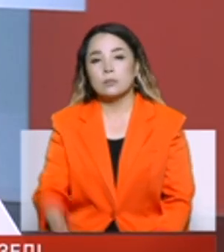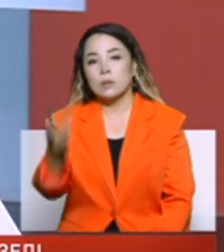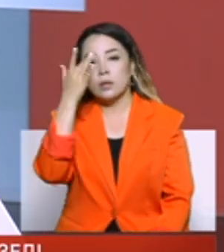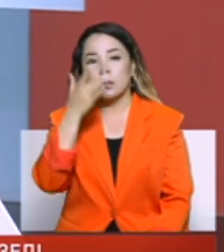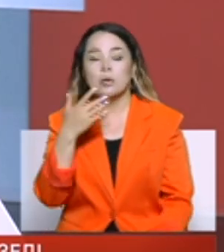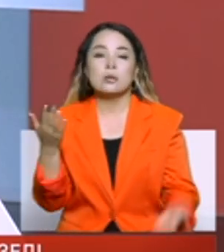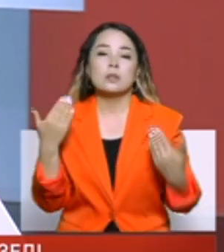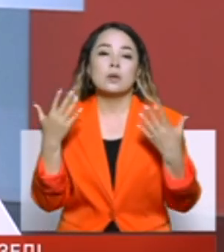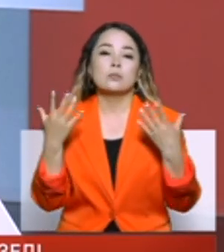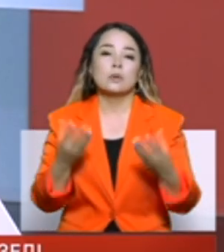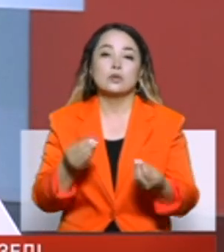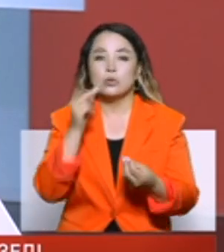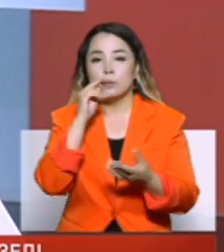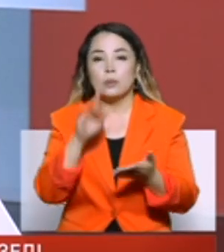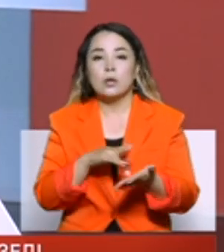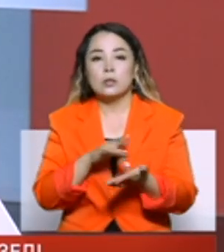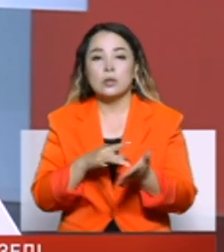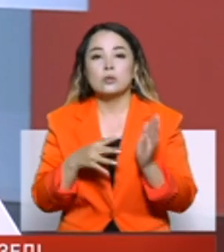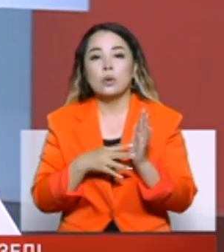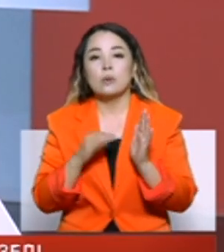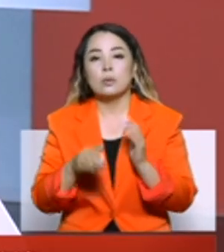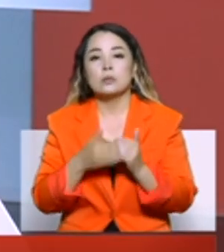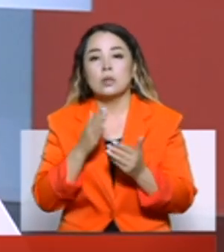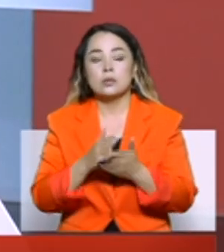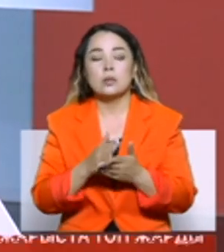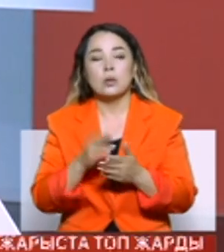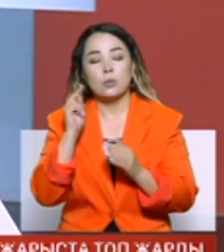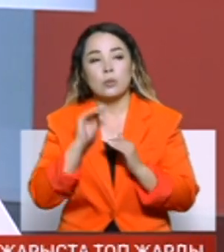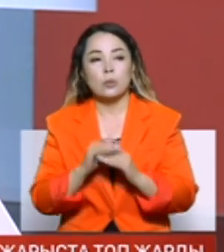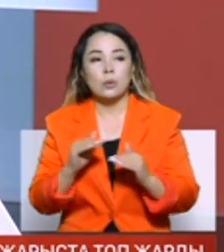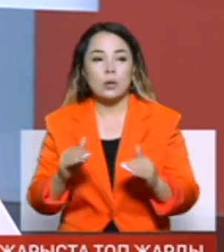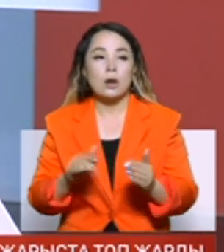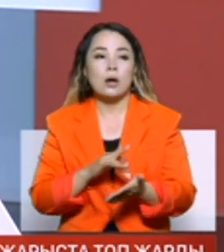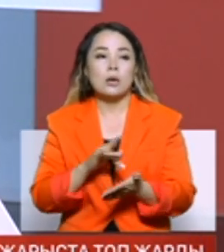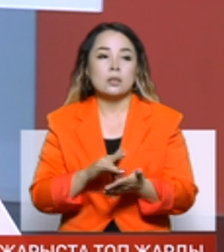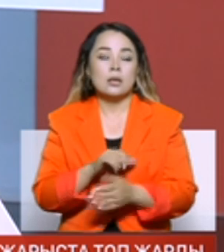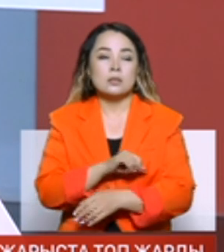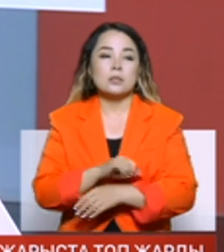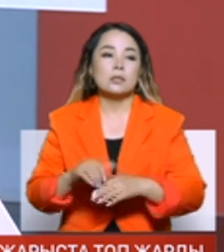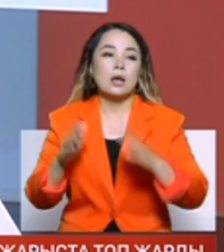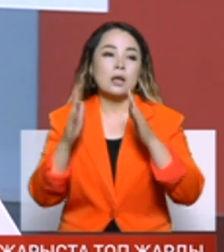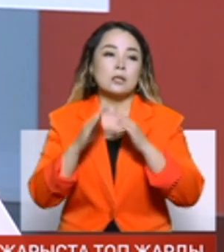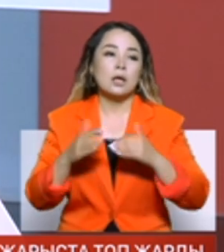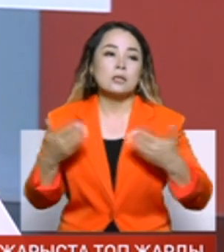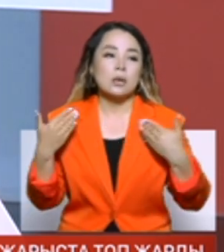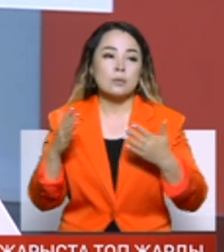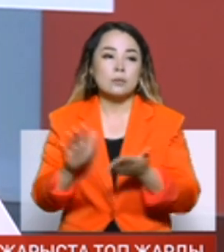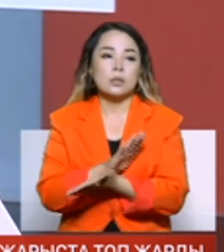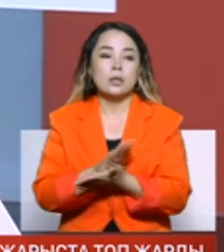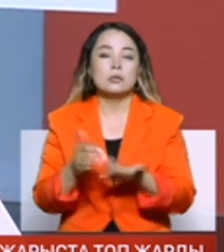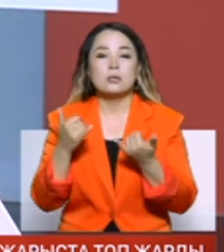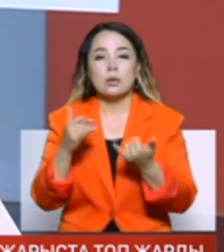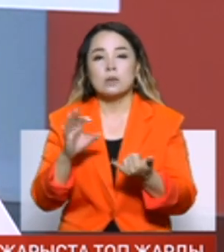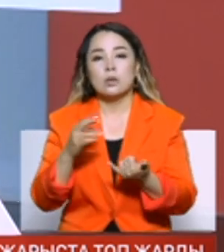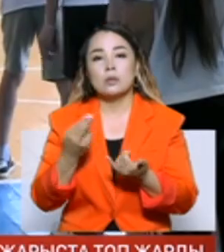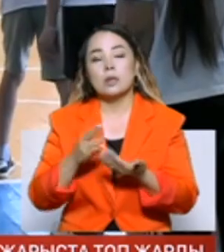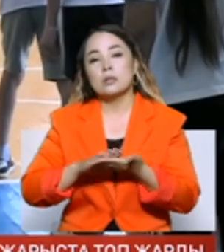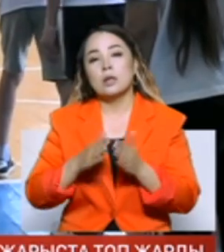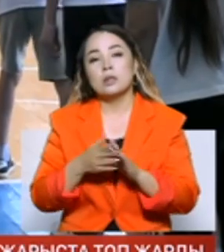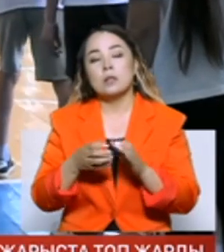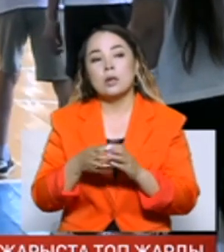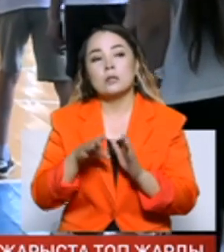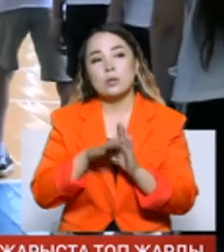Жазғы демалыс кезінде Шымкенттік 9000-ға тарта оқушы қала сыртындағы лагерлерде тегін демалады. Олардың барлығы әлеуметтік жағынан аз